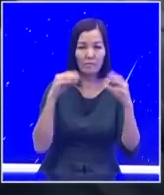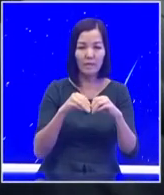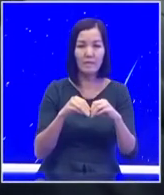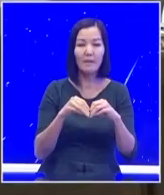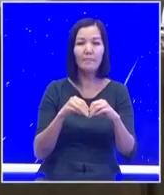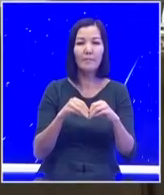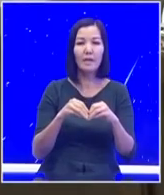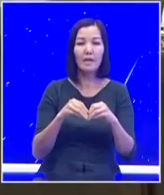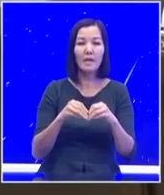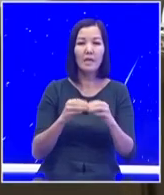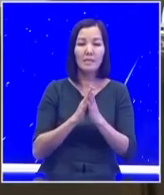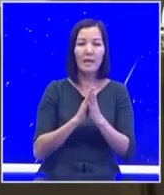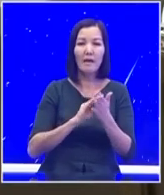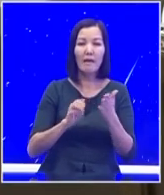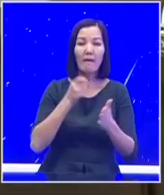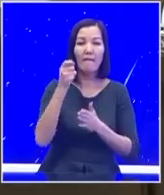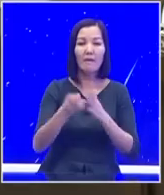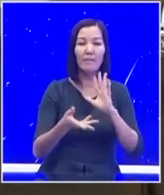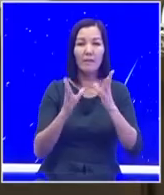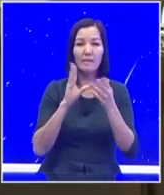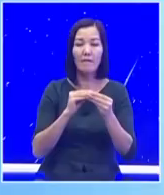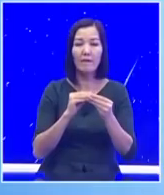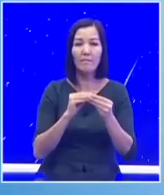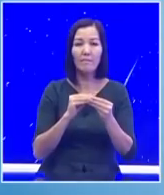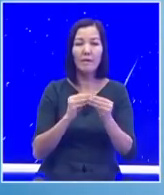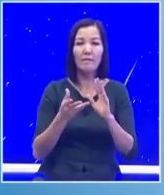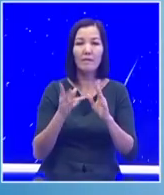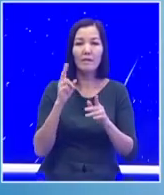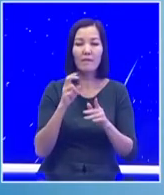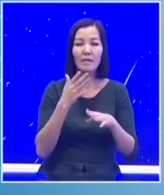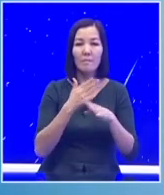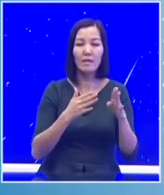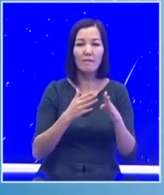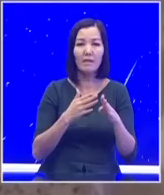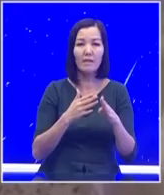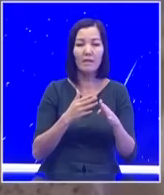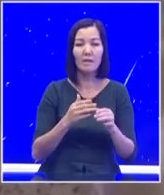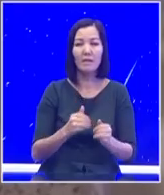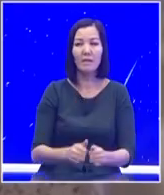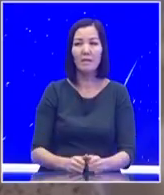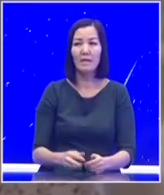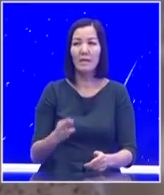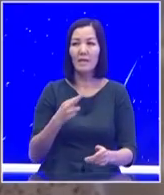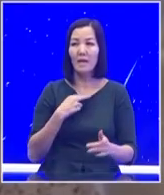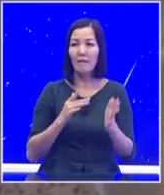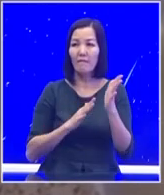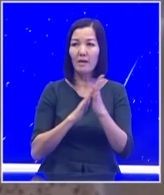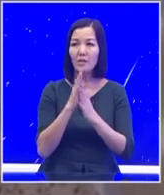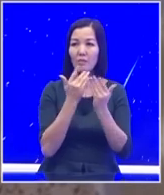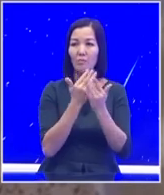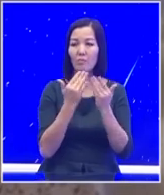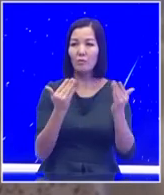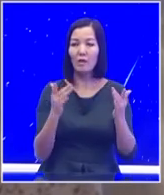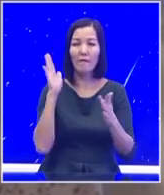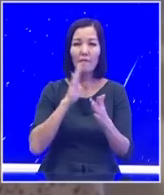ожидаемых заявок озвученного тандема, по словам координаторов, составляет 2,5 сотни. Я занимаюсь выращиванием зелени на воде,